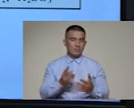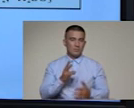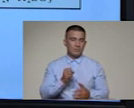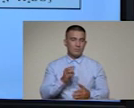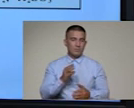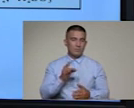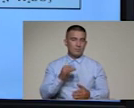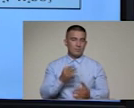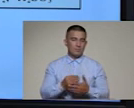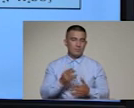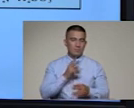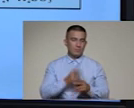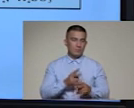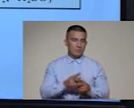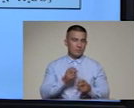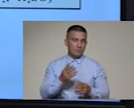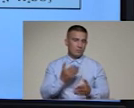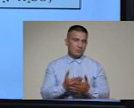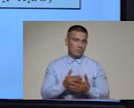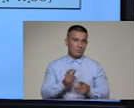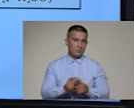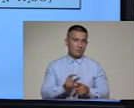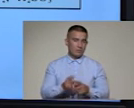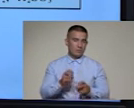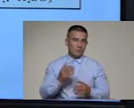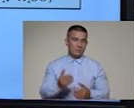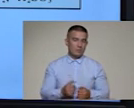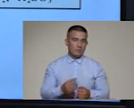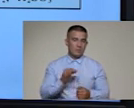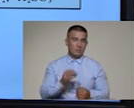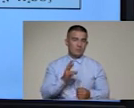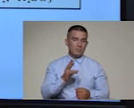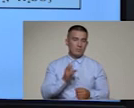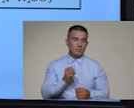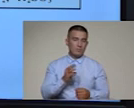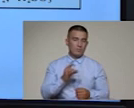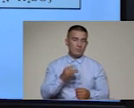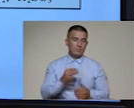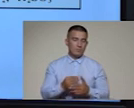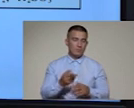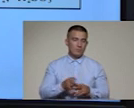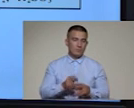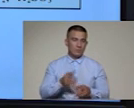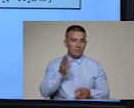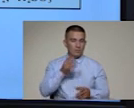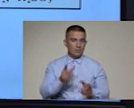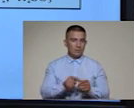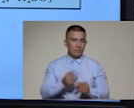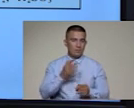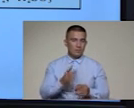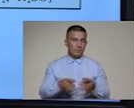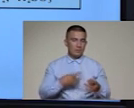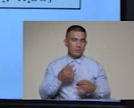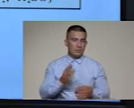hisoblanadi. U asosli oksidni hosil qiladi, ya'ni natriy oksidini. Natriy oksid suv bilan reaksiyaga kirishsa,